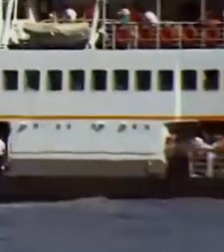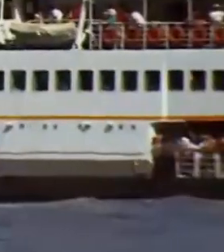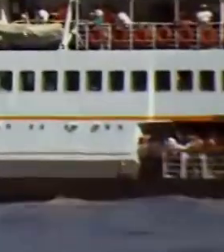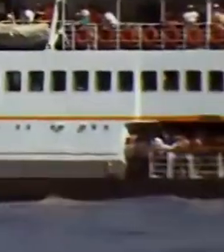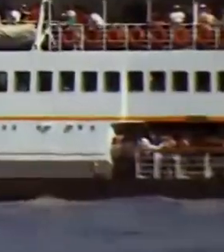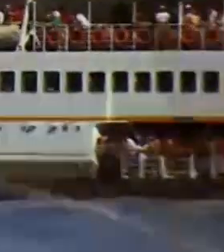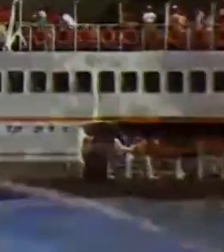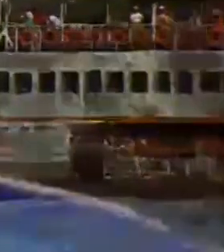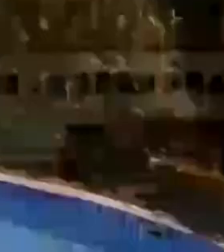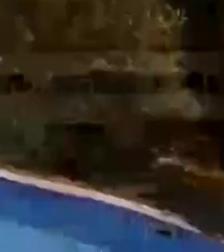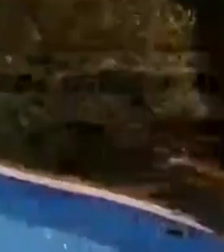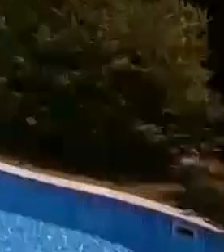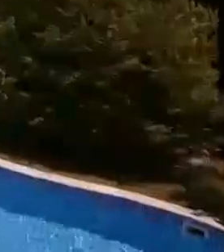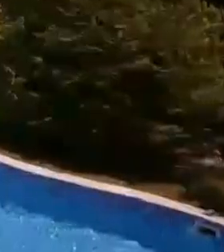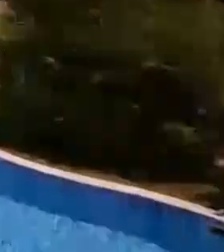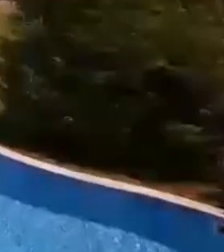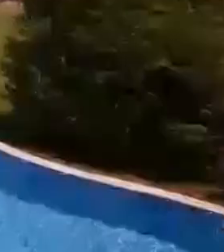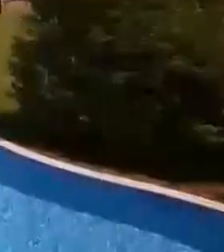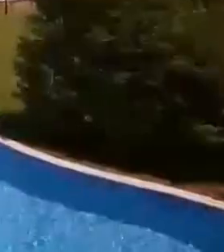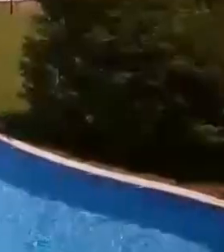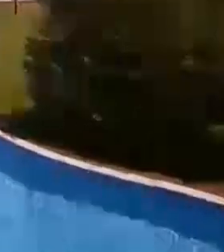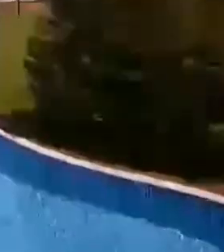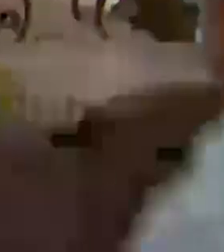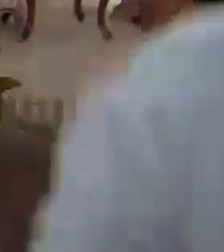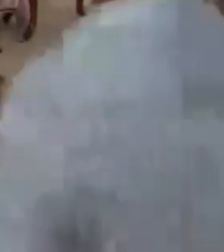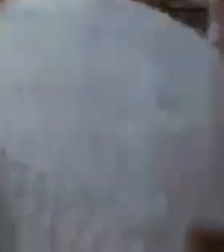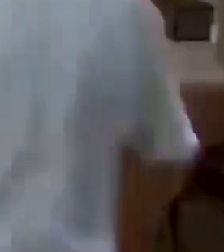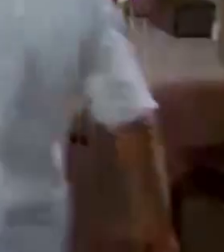Eminönü civarında ilerleyen bir yolcu vapuru, villanın havuz tarafı.